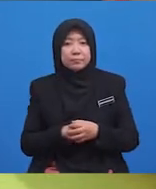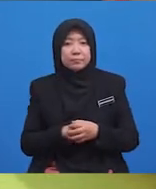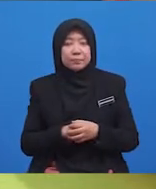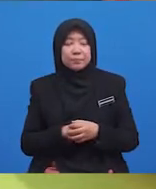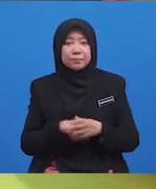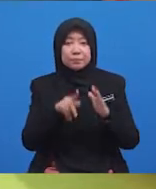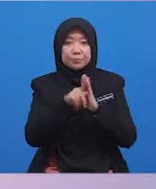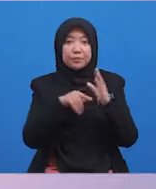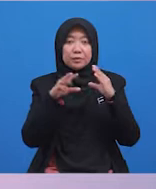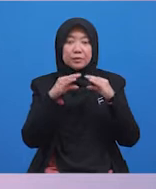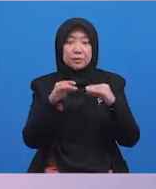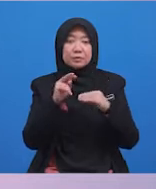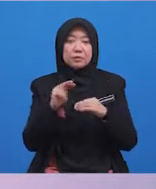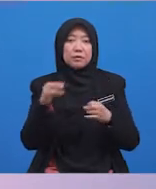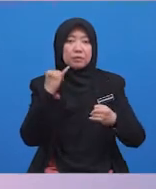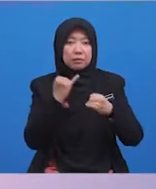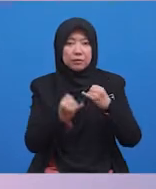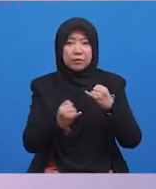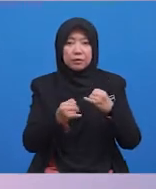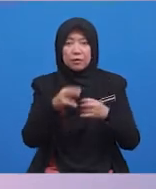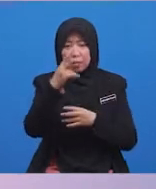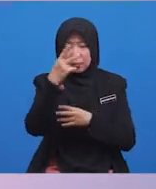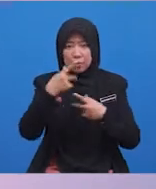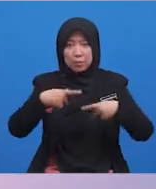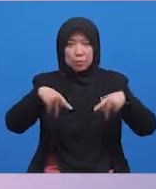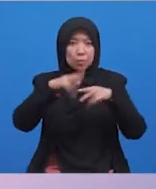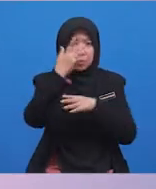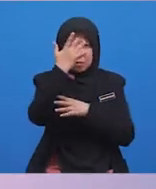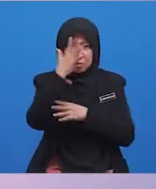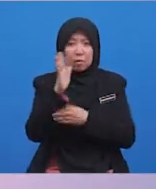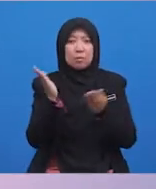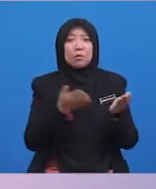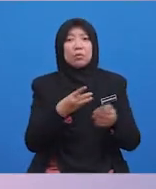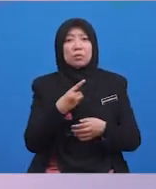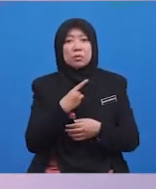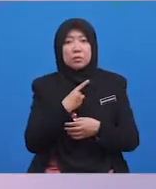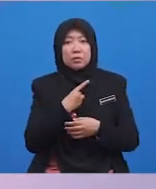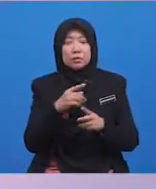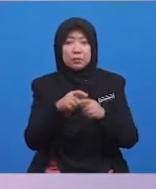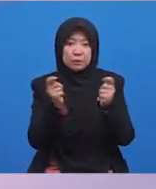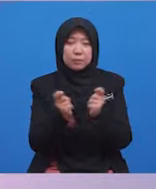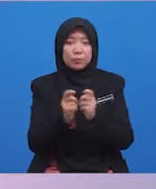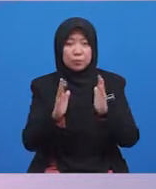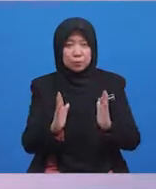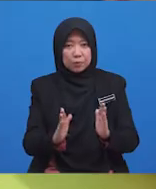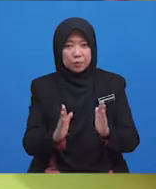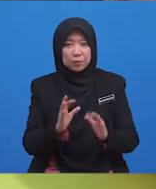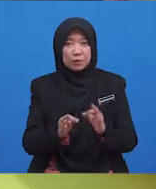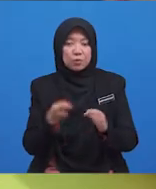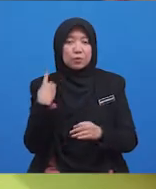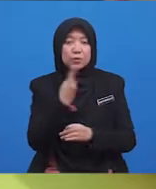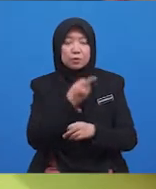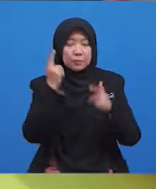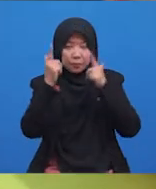Pengajaran terakhir ialah kita perlulah pandai membawa diri apabila berada di tempat orang. Jika